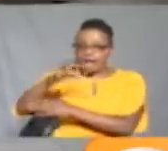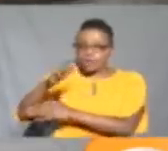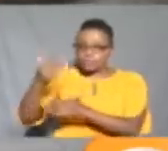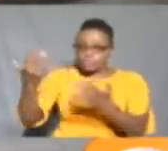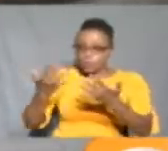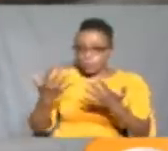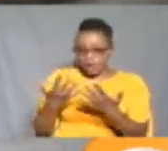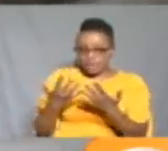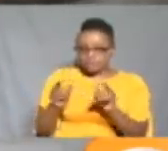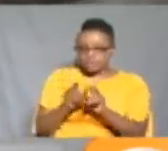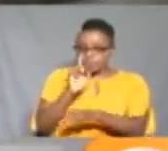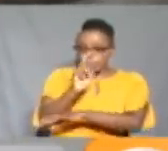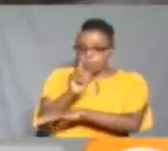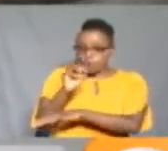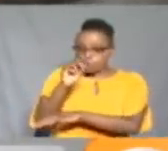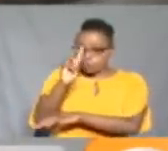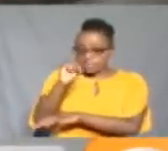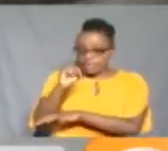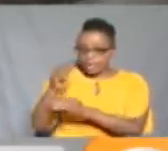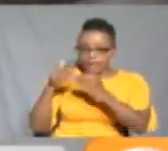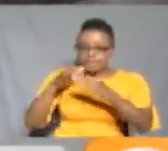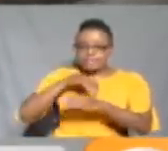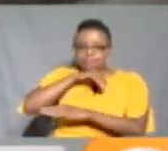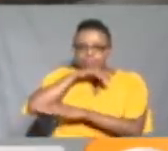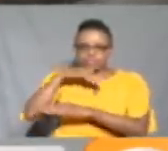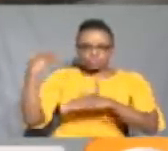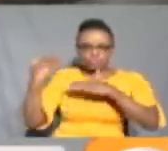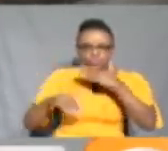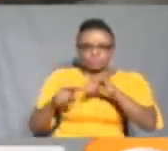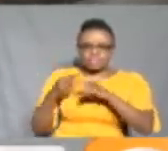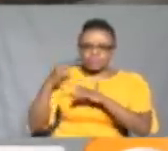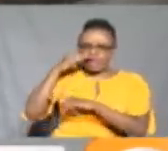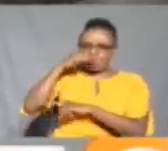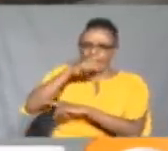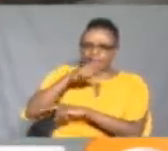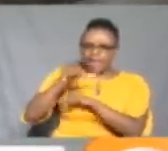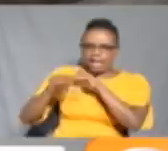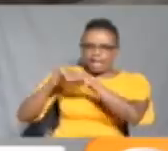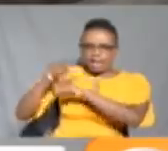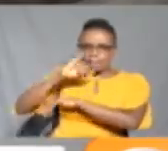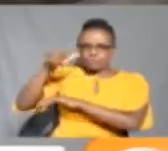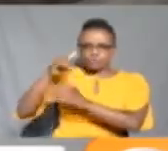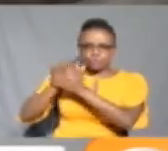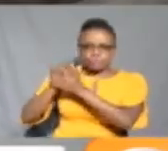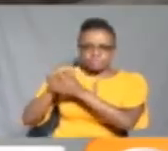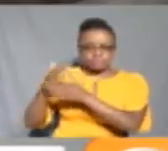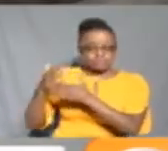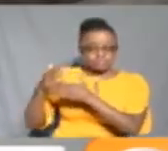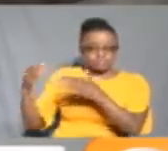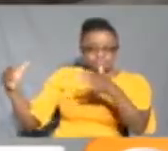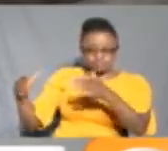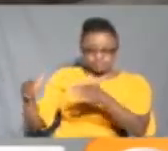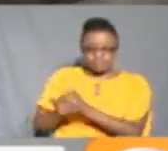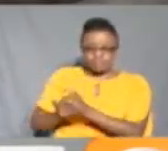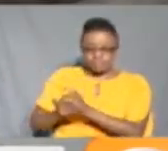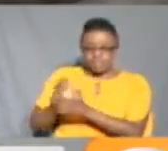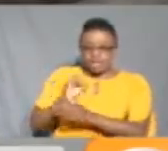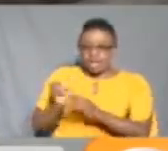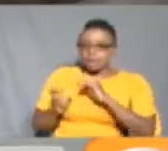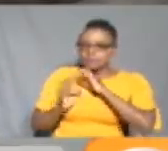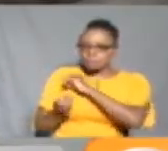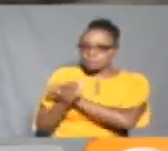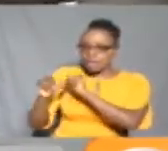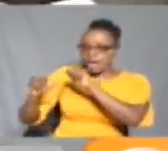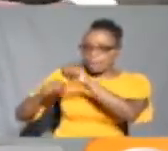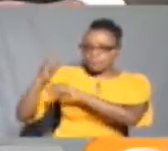ambapo alimuonya kinara wa ODM Raila Odinga kukoma kuingilia masala ya chama cha Jubilee. Na Steven Leto na mengi zaidi kuhusu